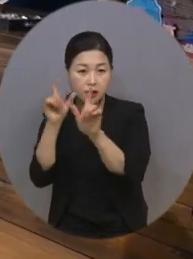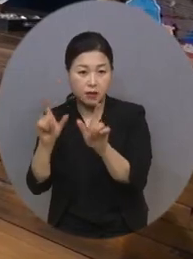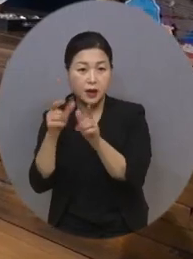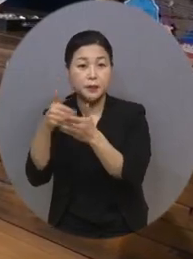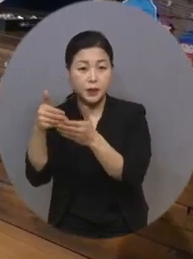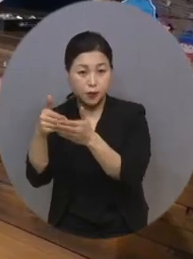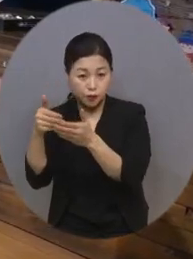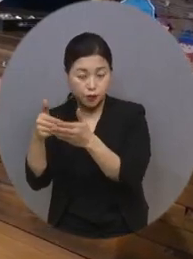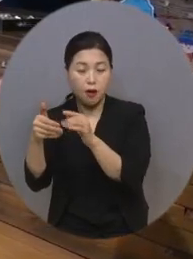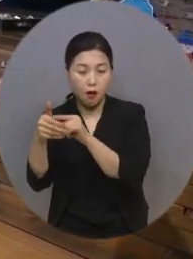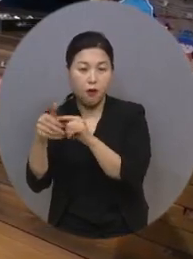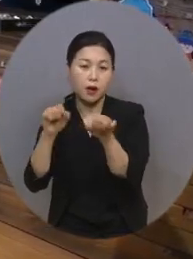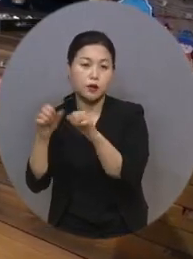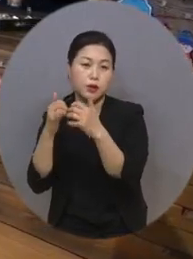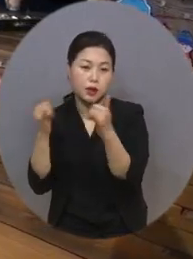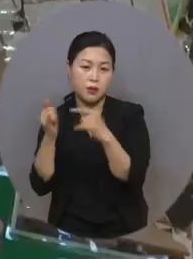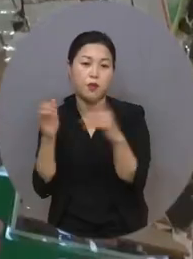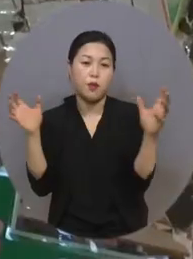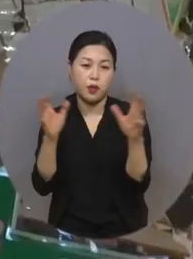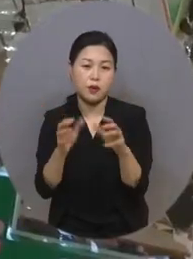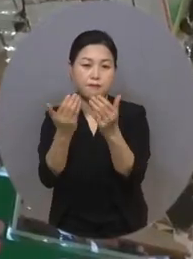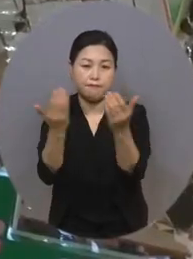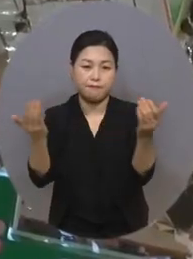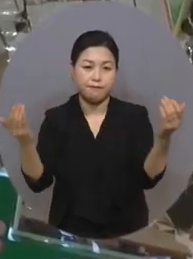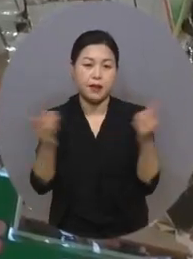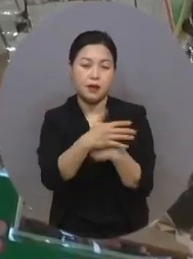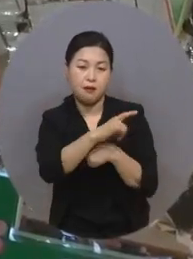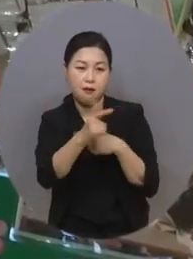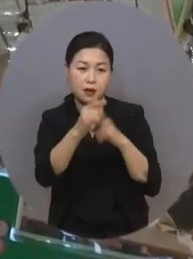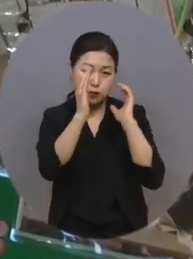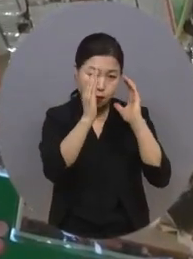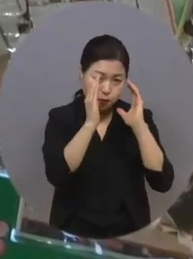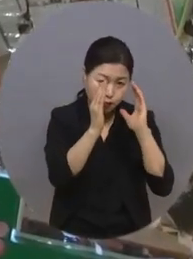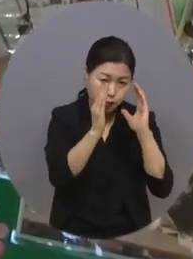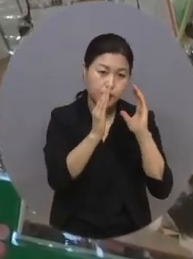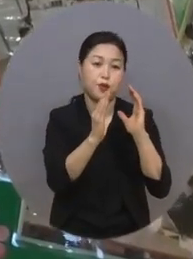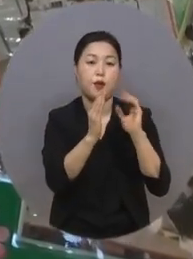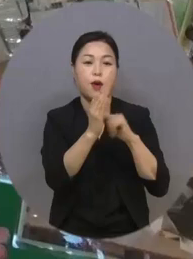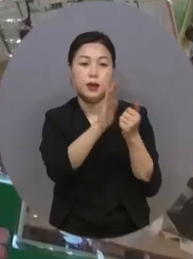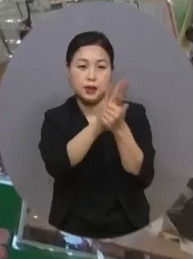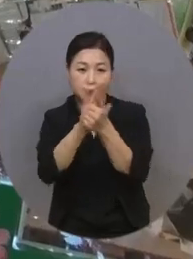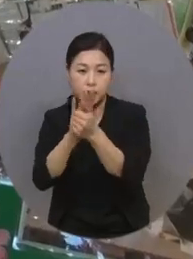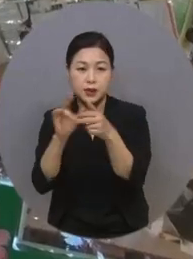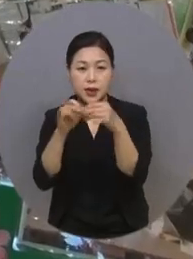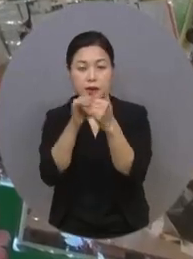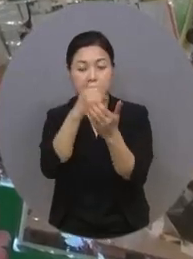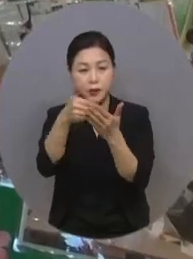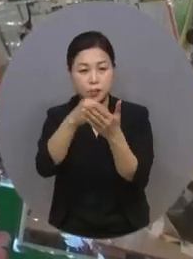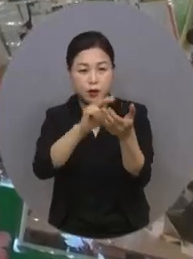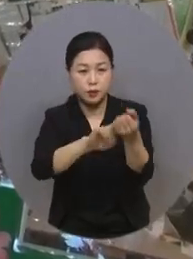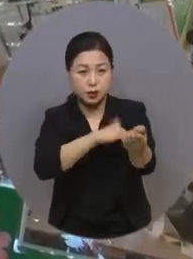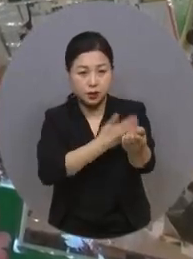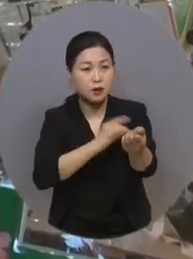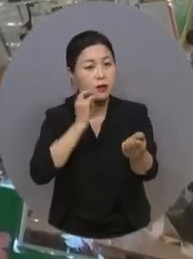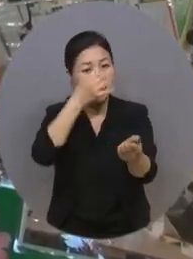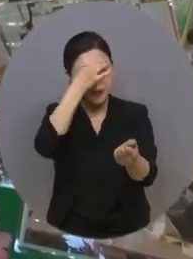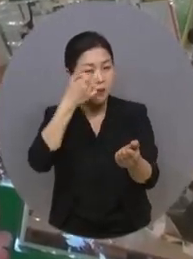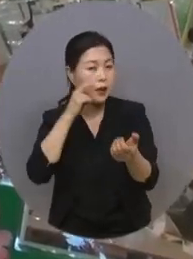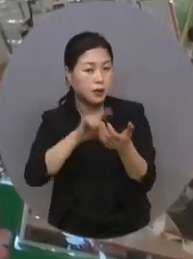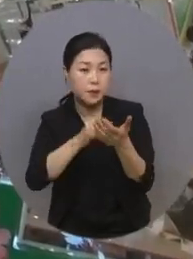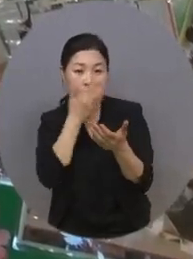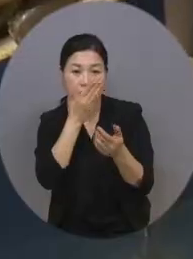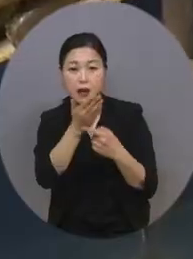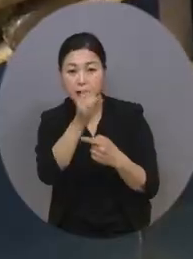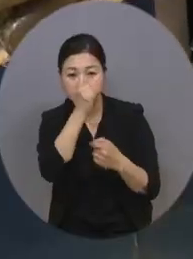전시가 진행되었습니다. 다양한 학습 및 프로그램 제공을 통한 장애인 미술의 잠재성과 예술성을 발견할 수